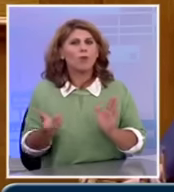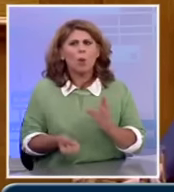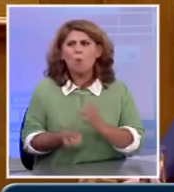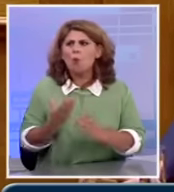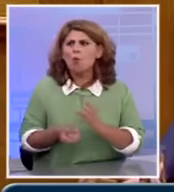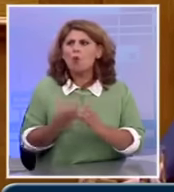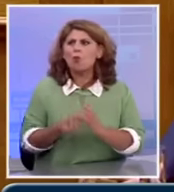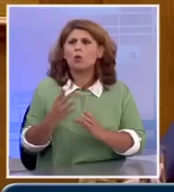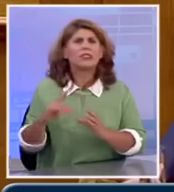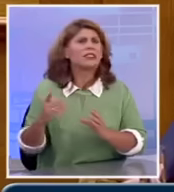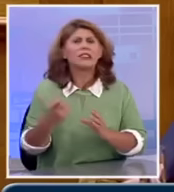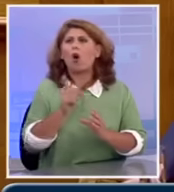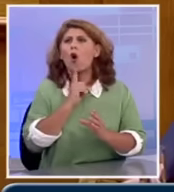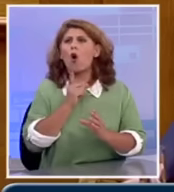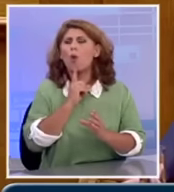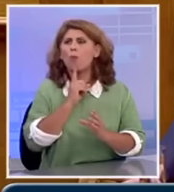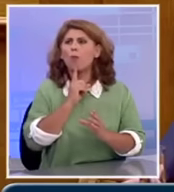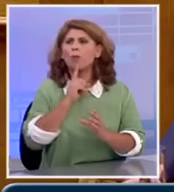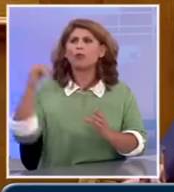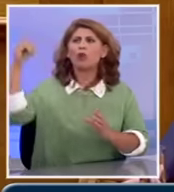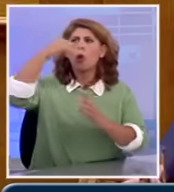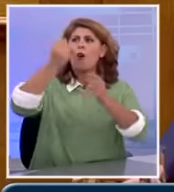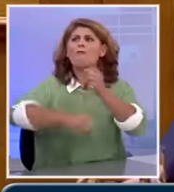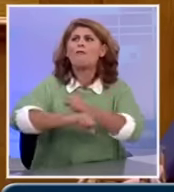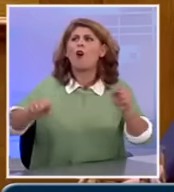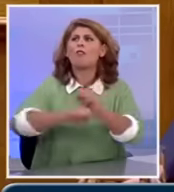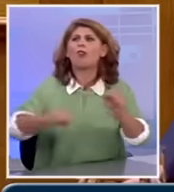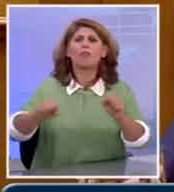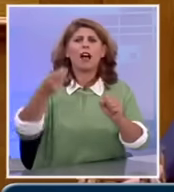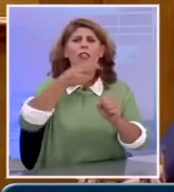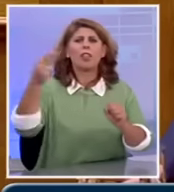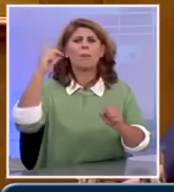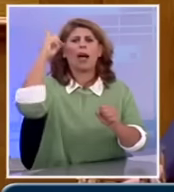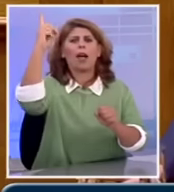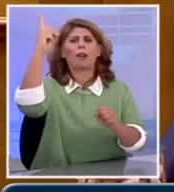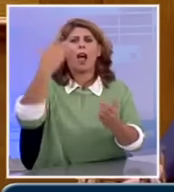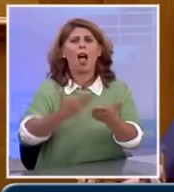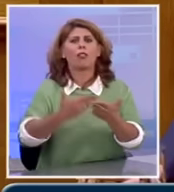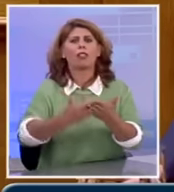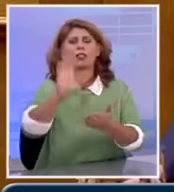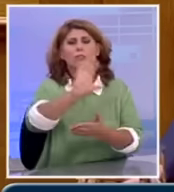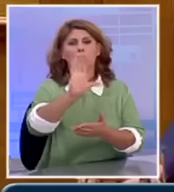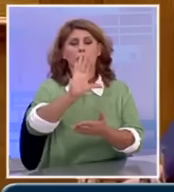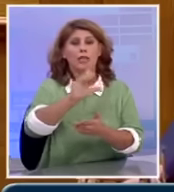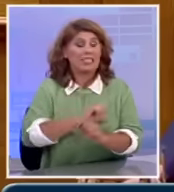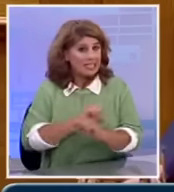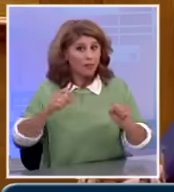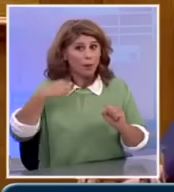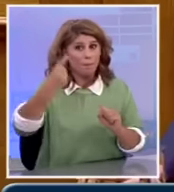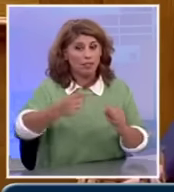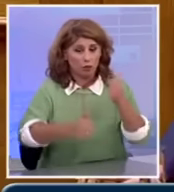δεν υπάρχει τίποτα άλλο οι άδειες και ξαφνικά μετά από τον